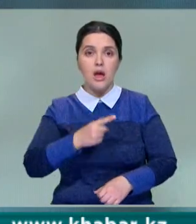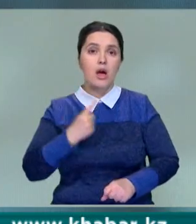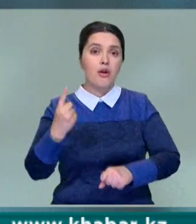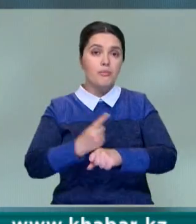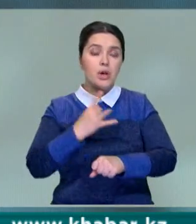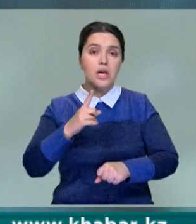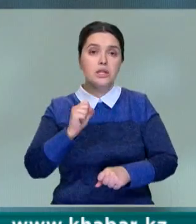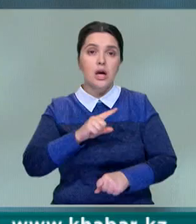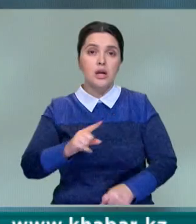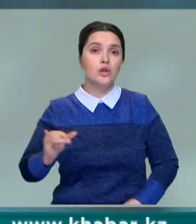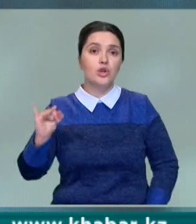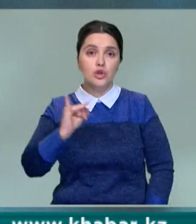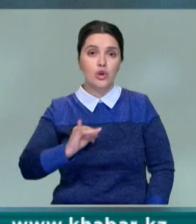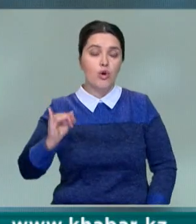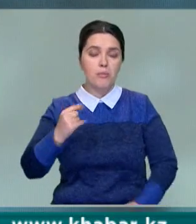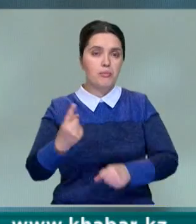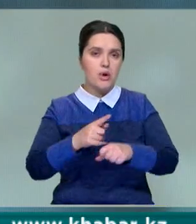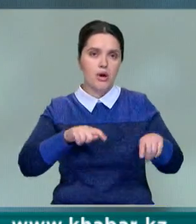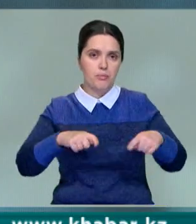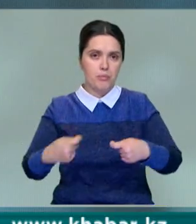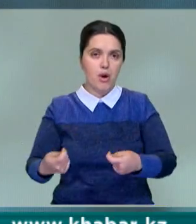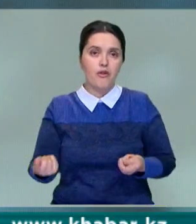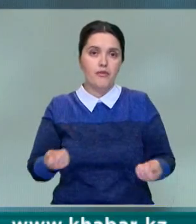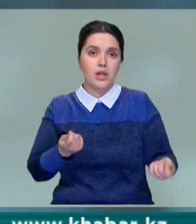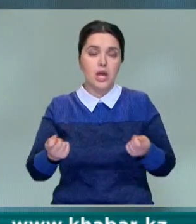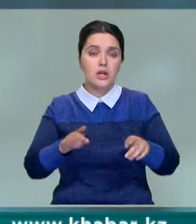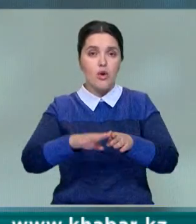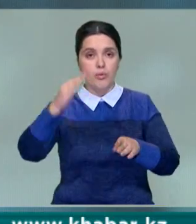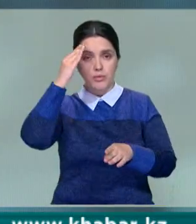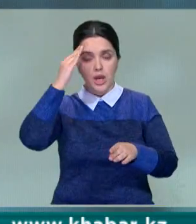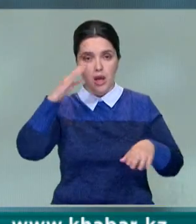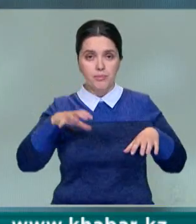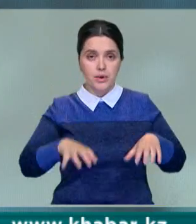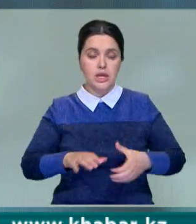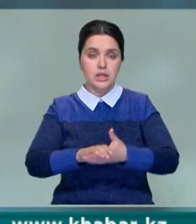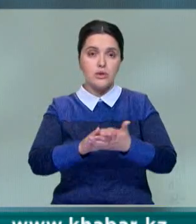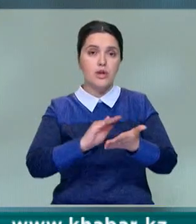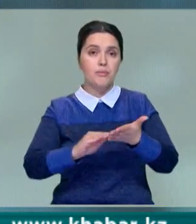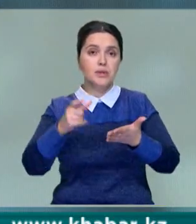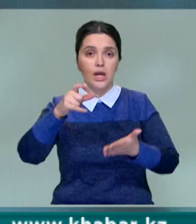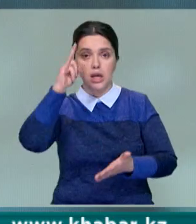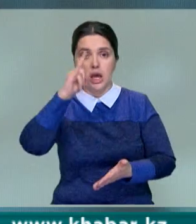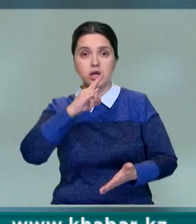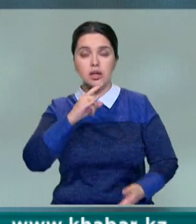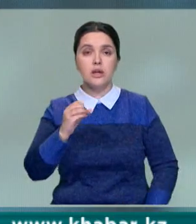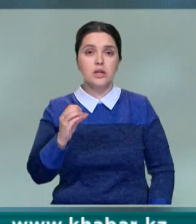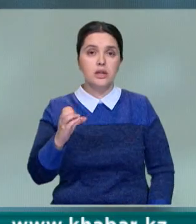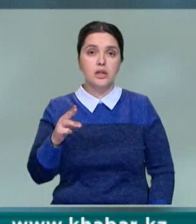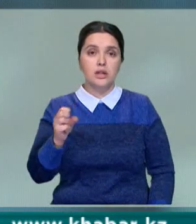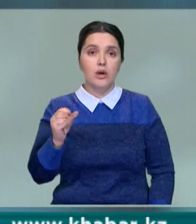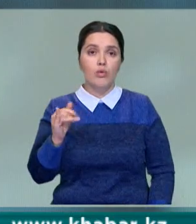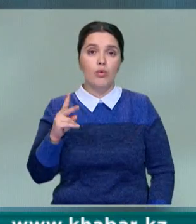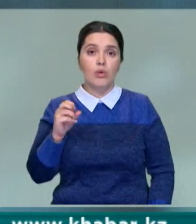Казахстан впервые за свою историю проводит транзит власти. Такое мнение высказал председатель Союза писателей Казахстана Улукбек